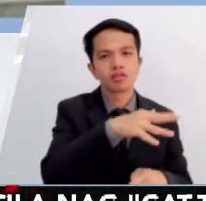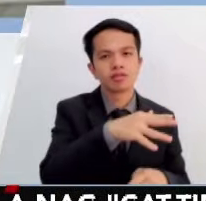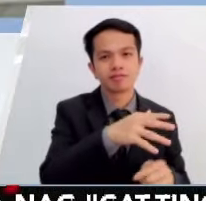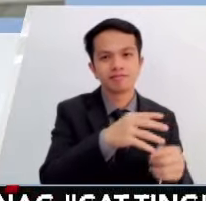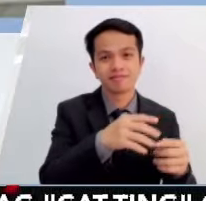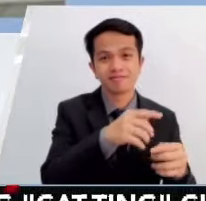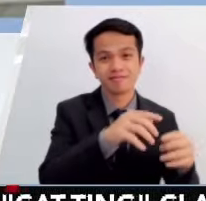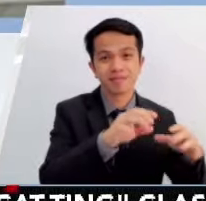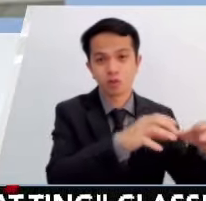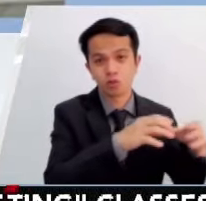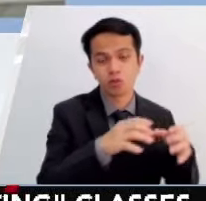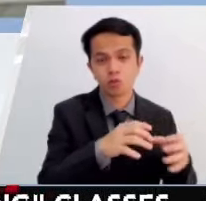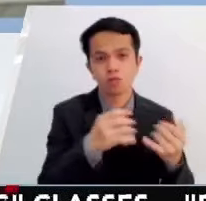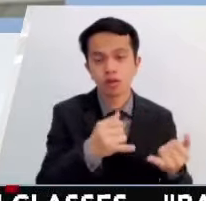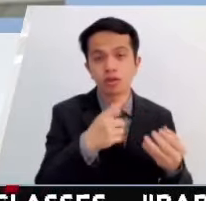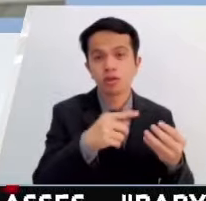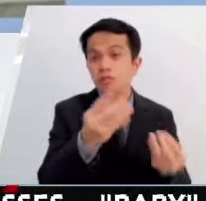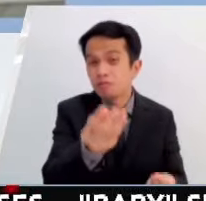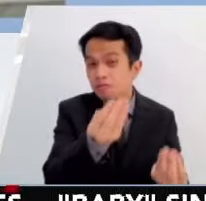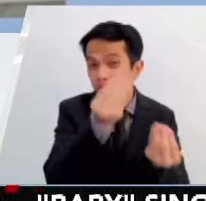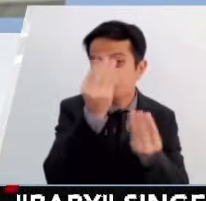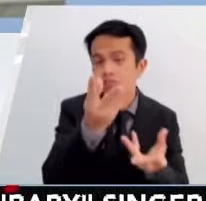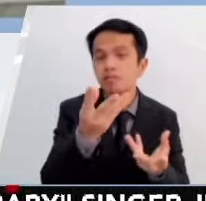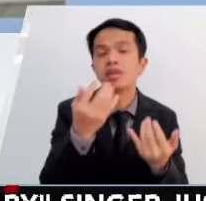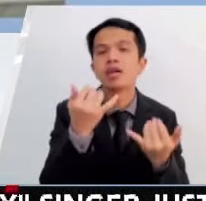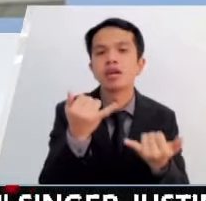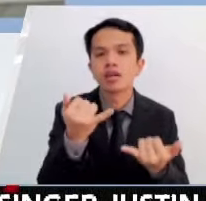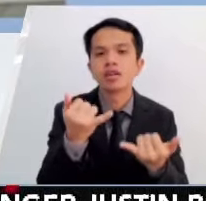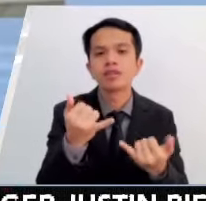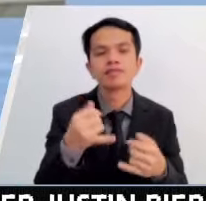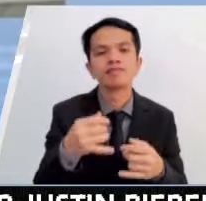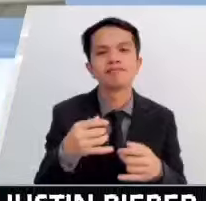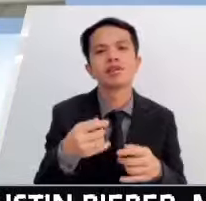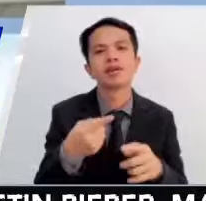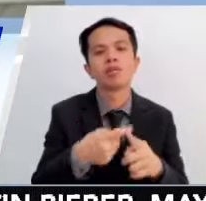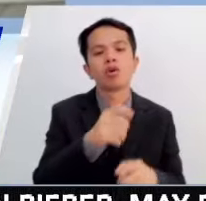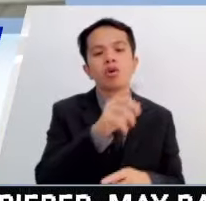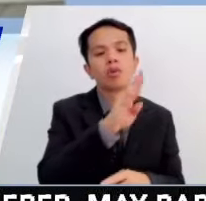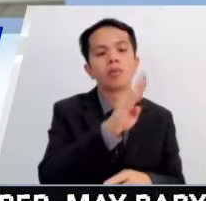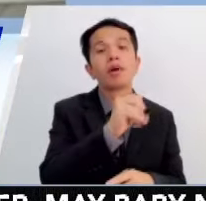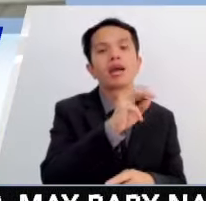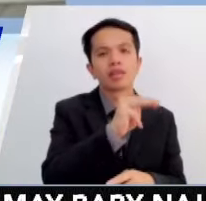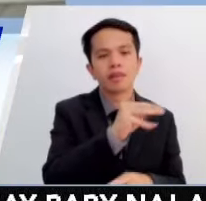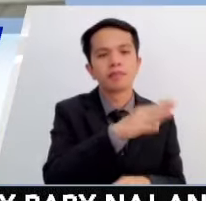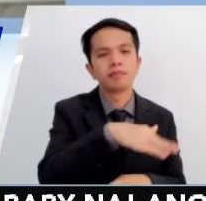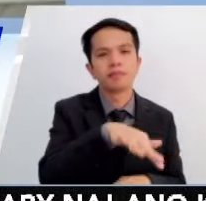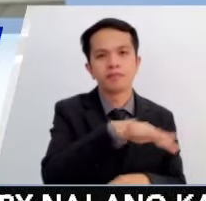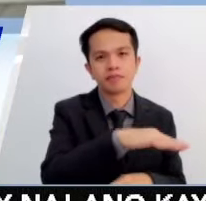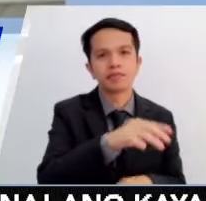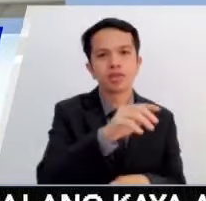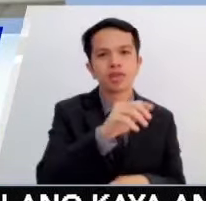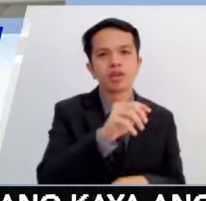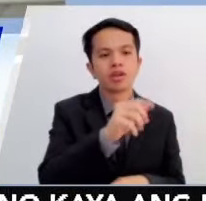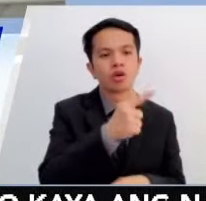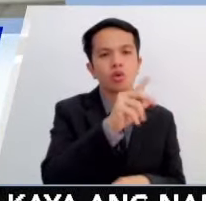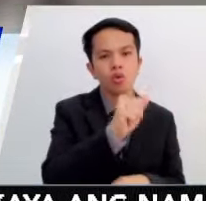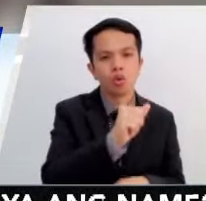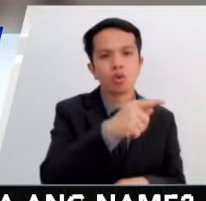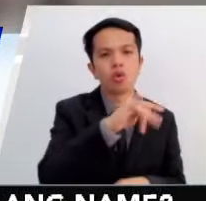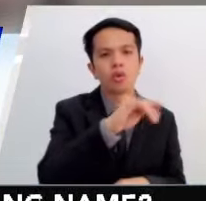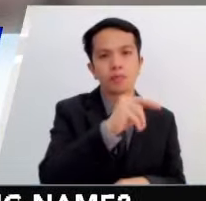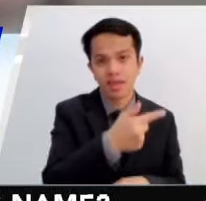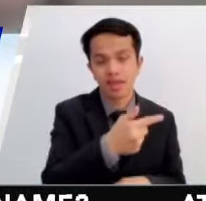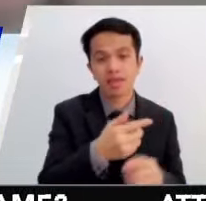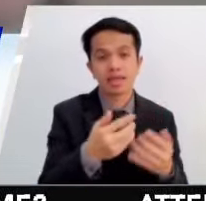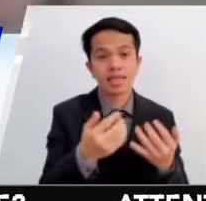As further information, nasa lokal pa rin po ng Batam si Binibining Guwaping. Ngayon naman po,